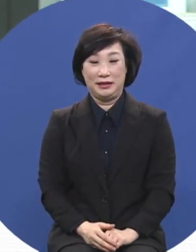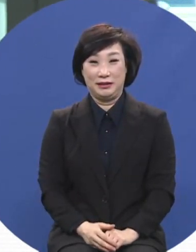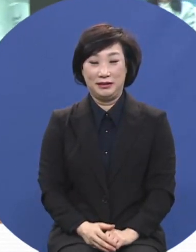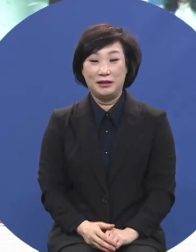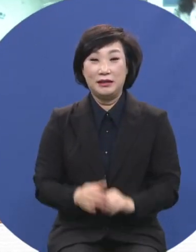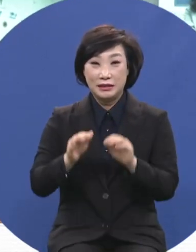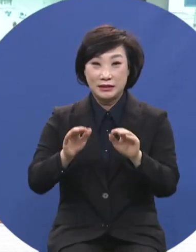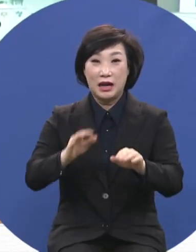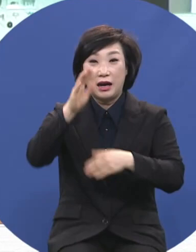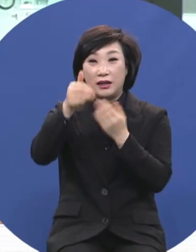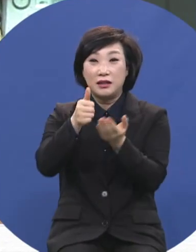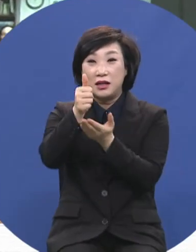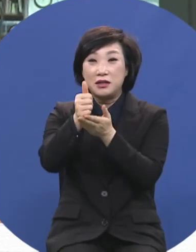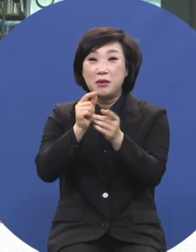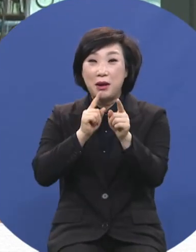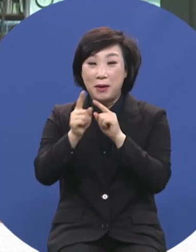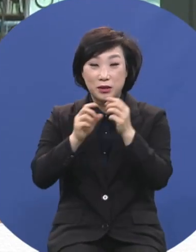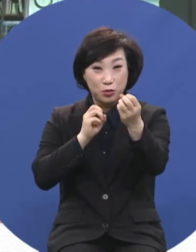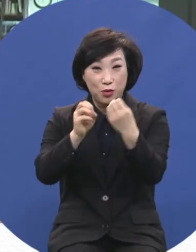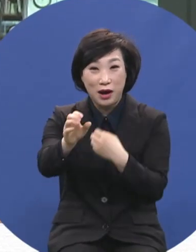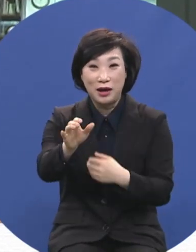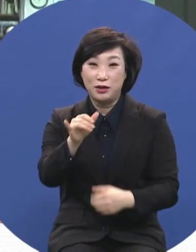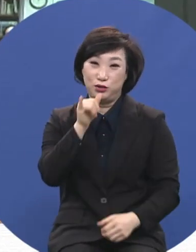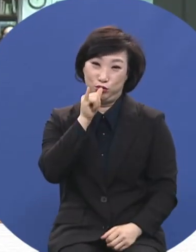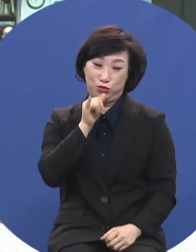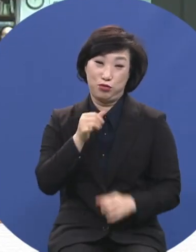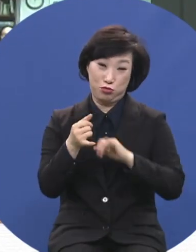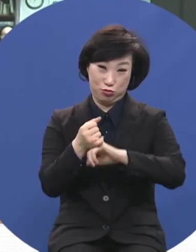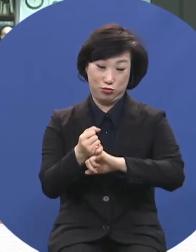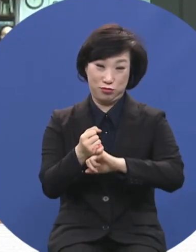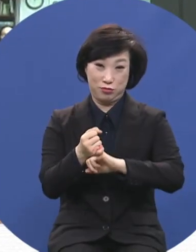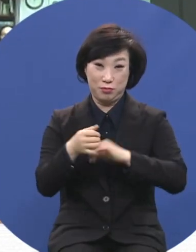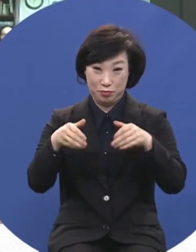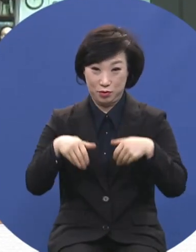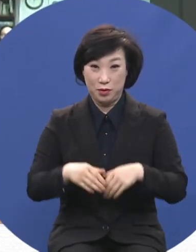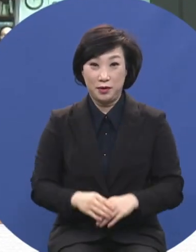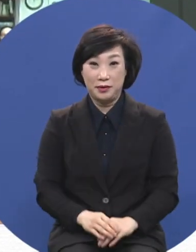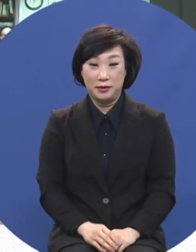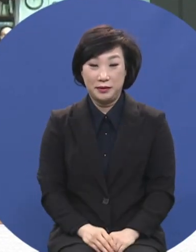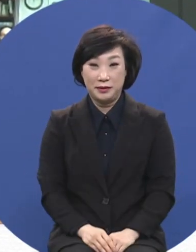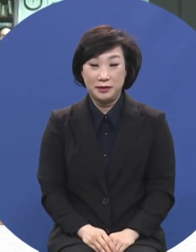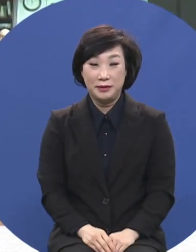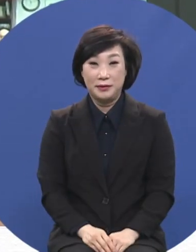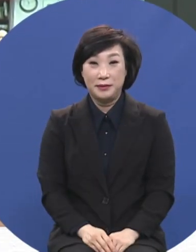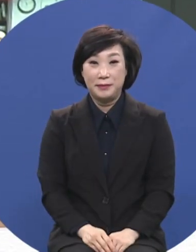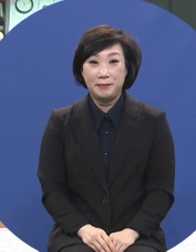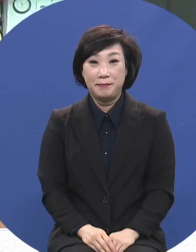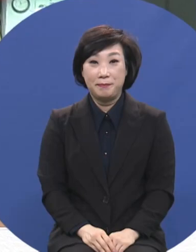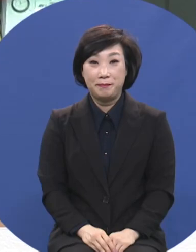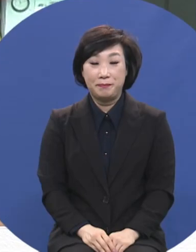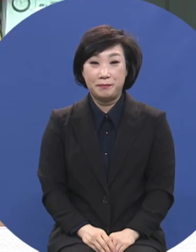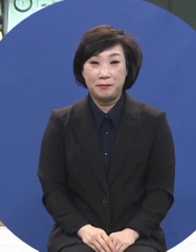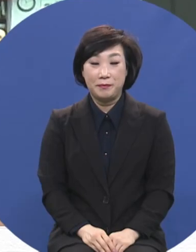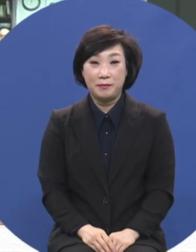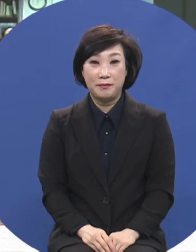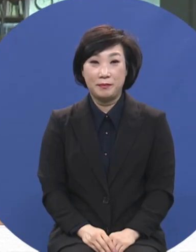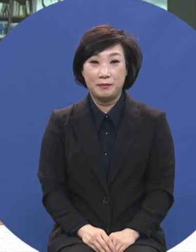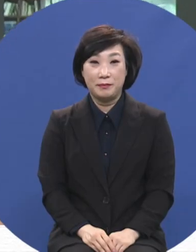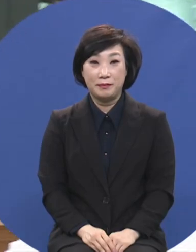그래서 하나님 말씀은 화답하는 것이다. 자, 하나님께서